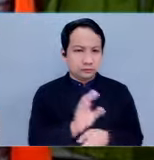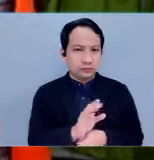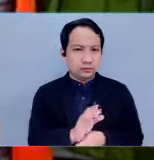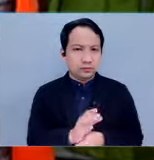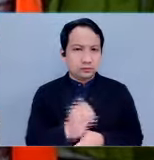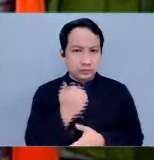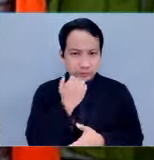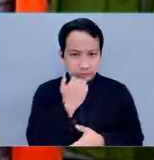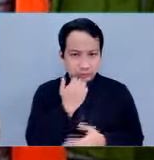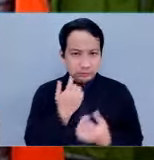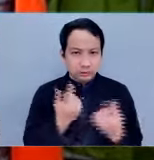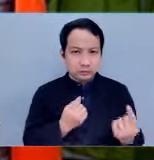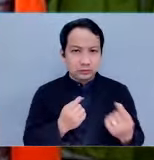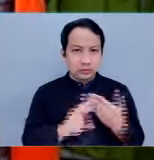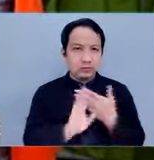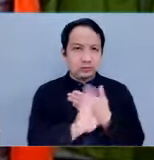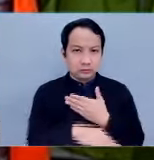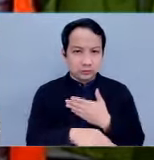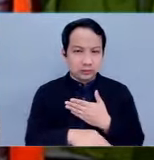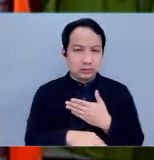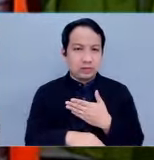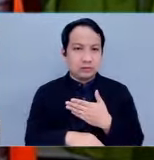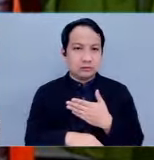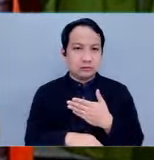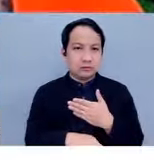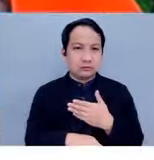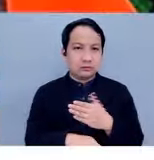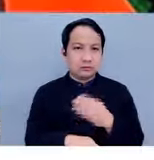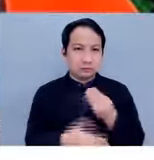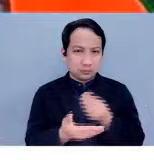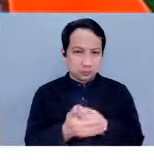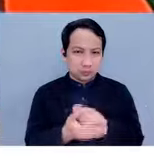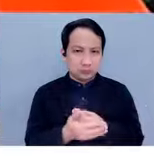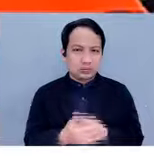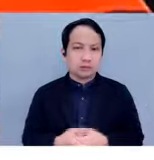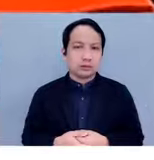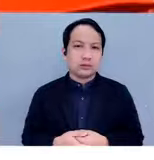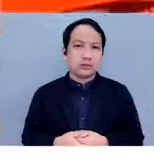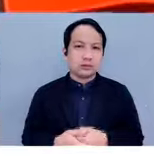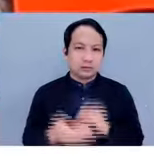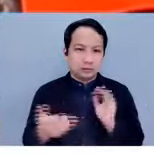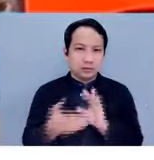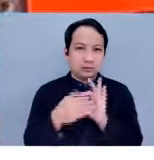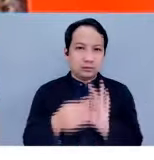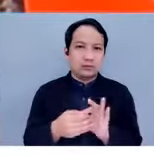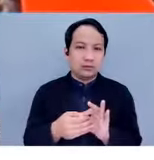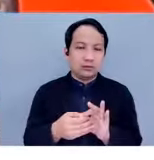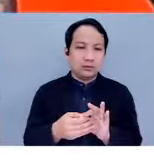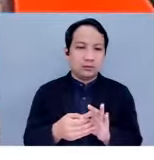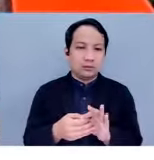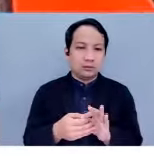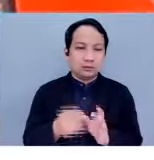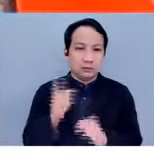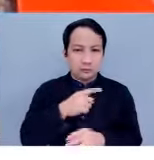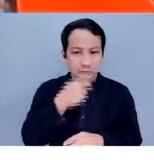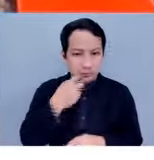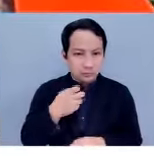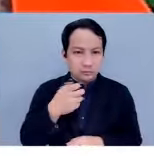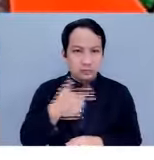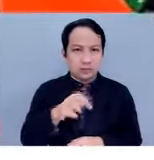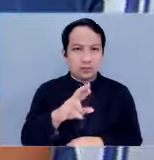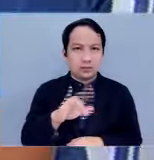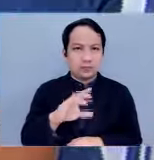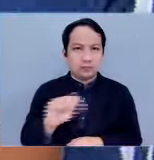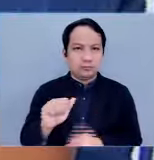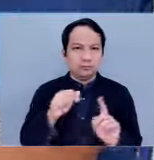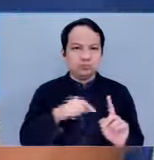nangyari, binabalik ko sa kanya. Ayaw. Mahaharap sa reklamong swindling si Garcia. Inaalam pa ng mga pulis kung meron